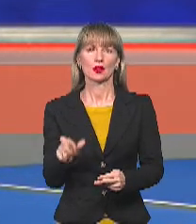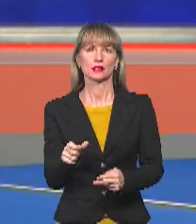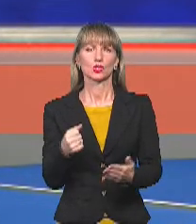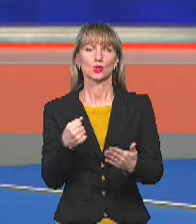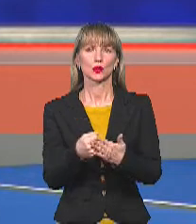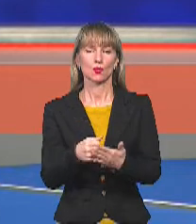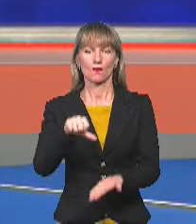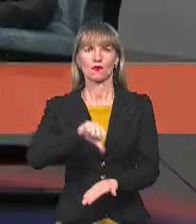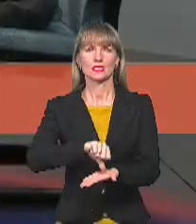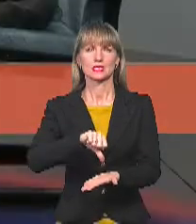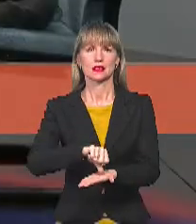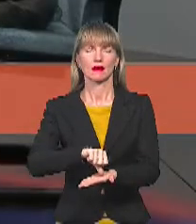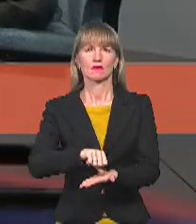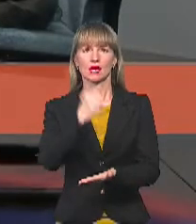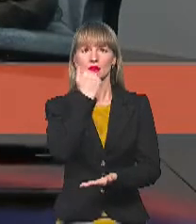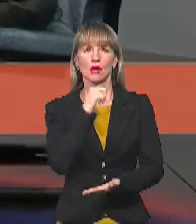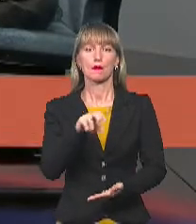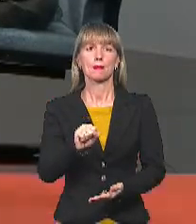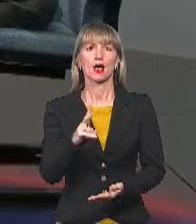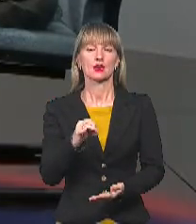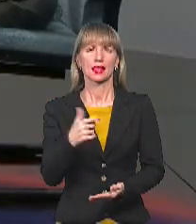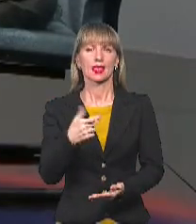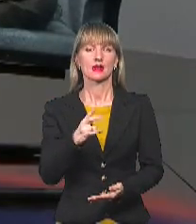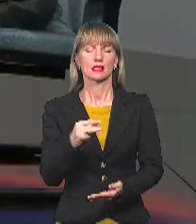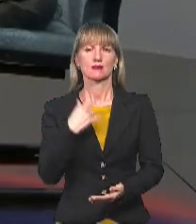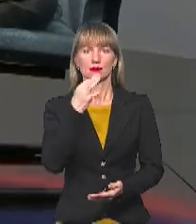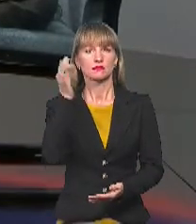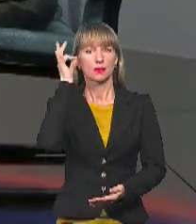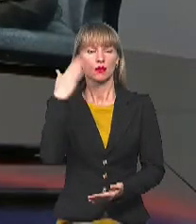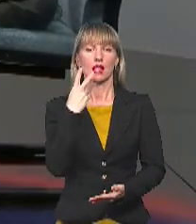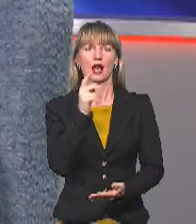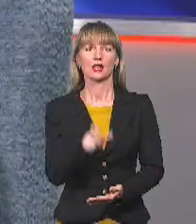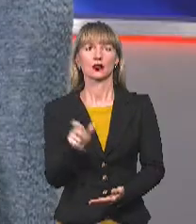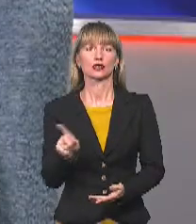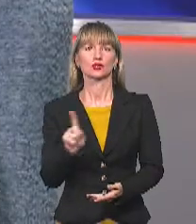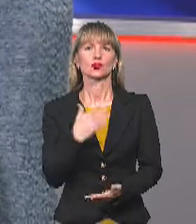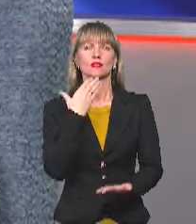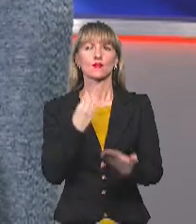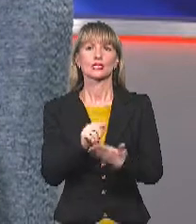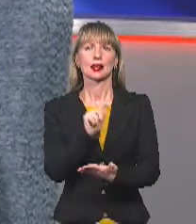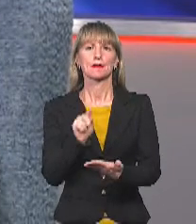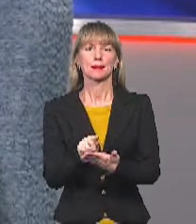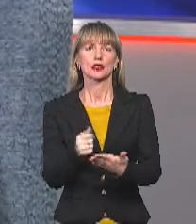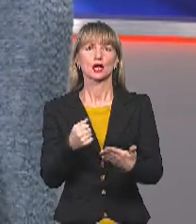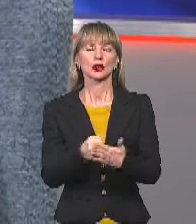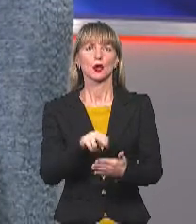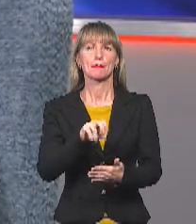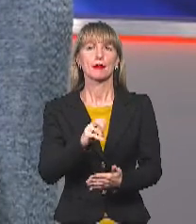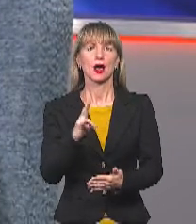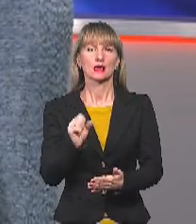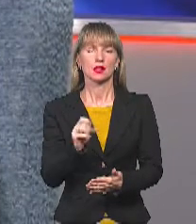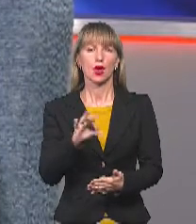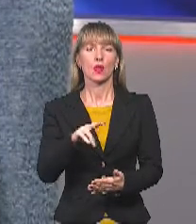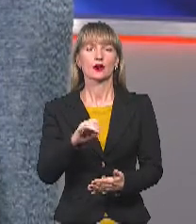до вистав. Дякую, пане Геннадію. Я нагадаю нашим телеглядачам, що свої запитання до пана Олександра і